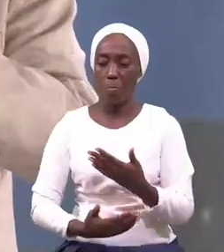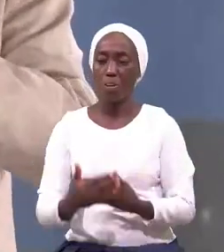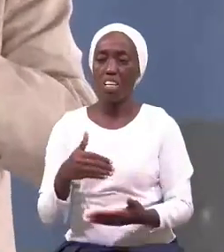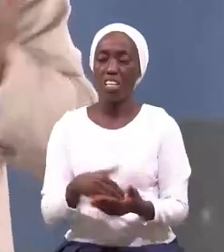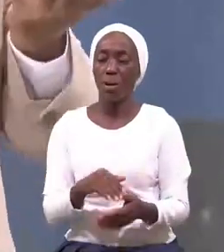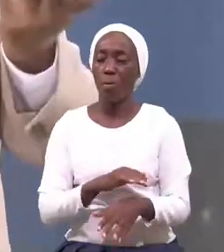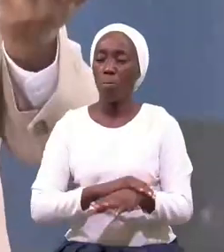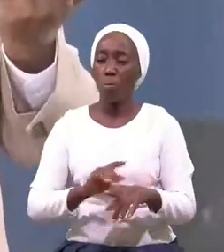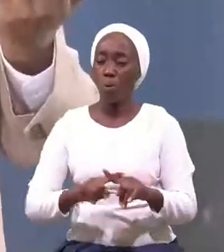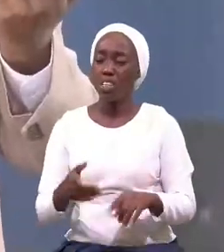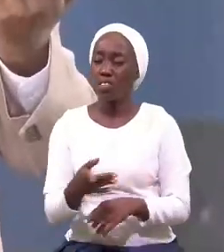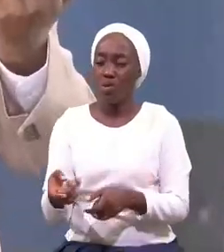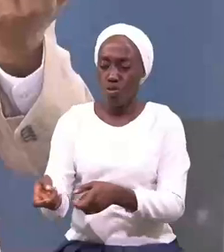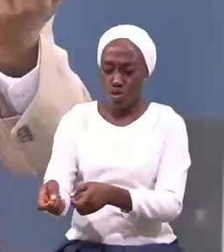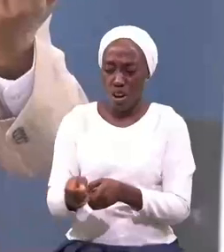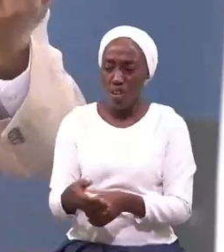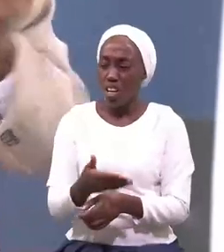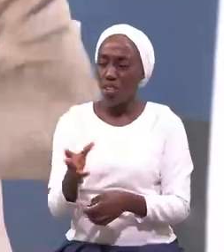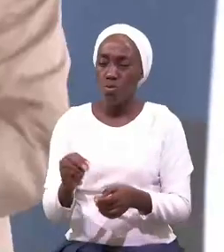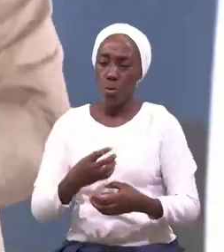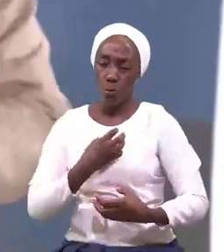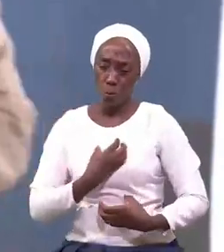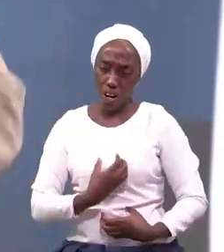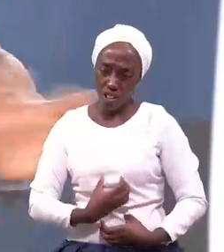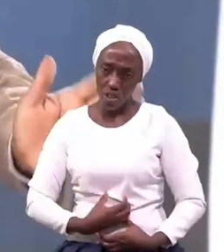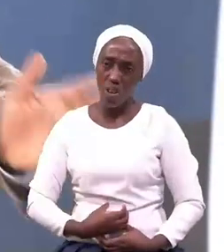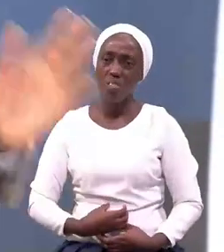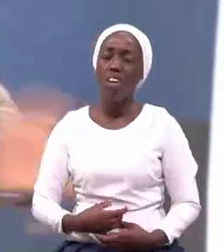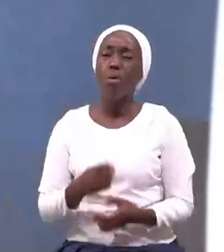Mais il n'y avait pas de motivation, il n'y avait pas de passion.